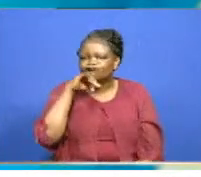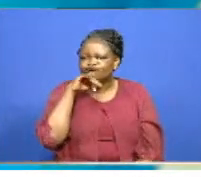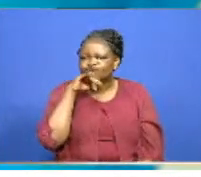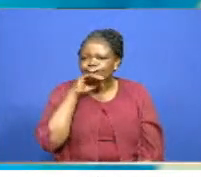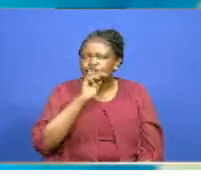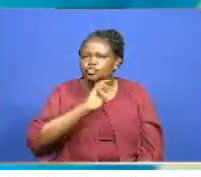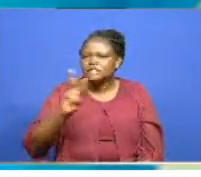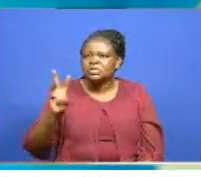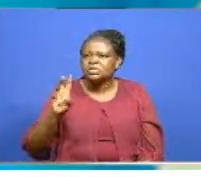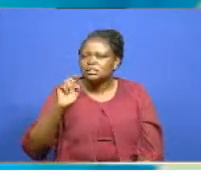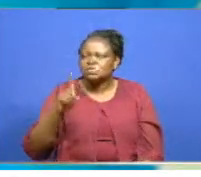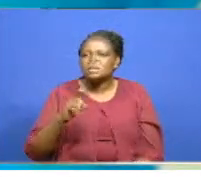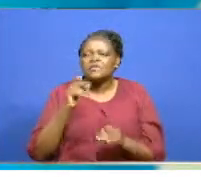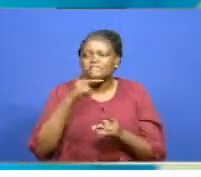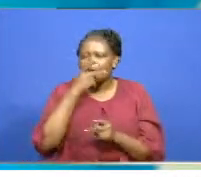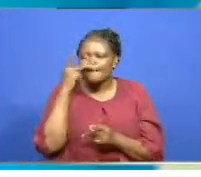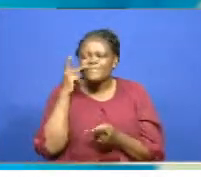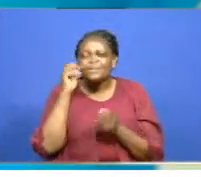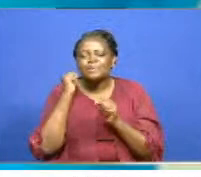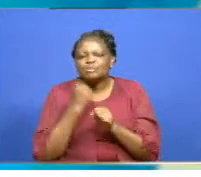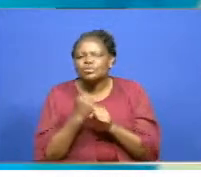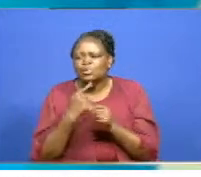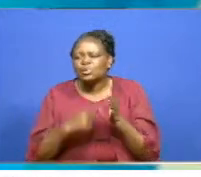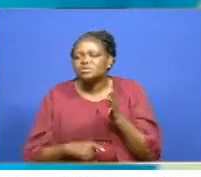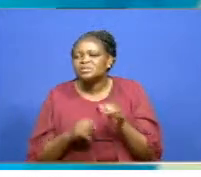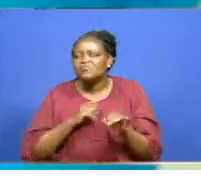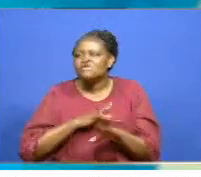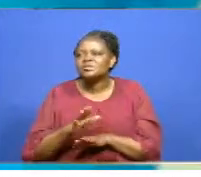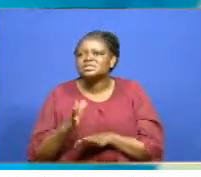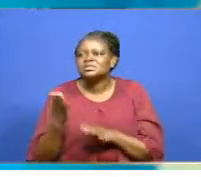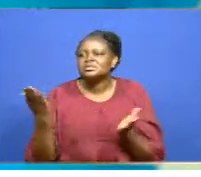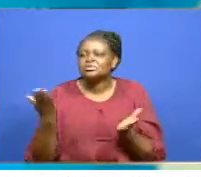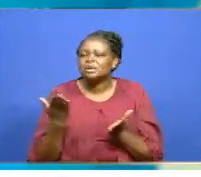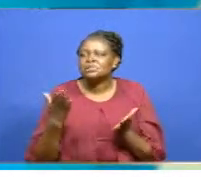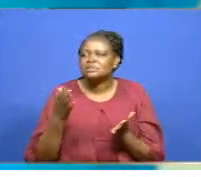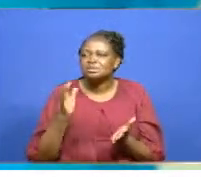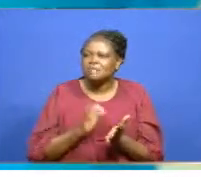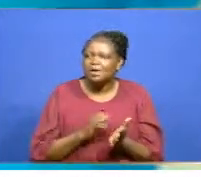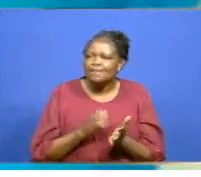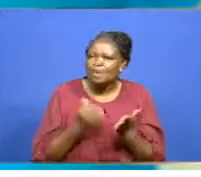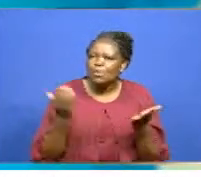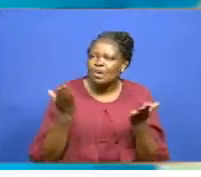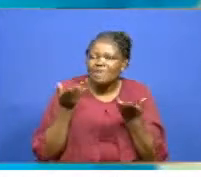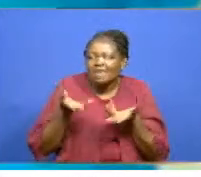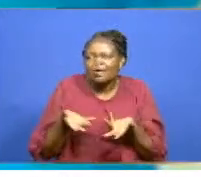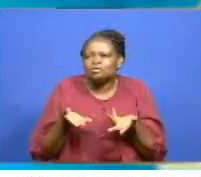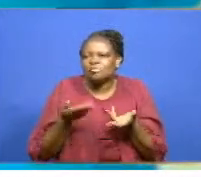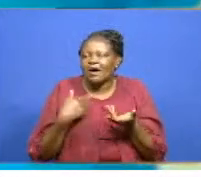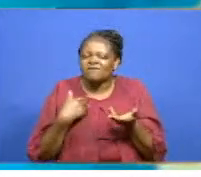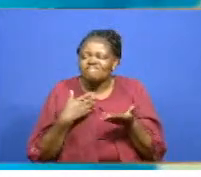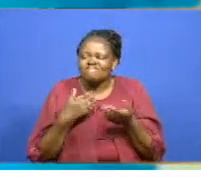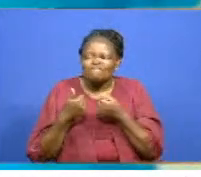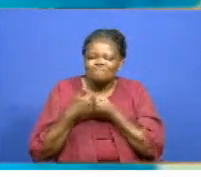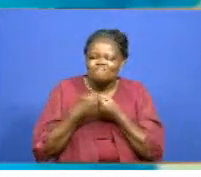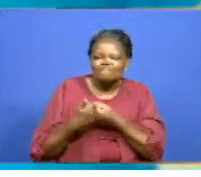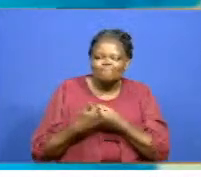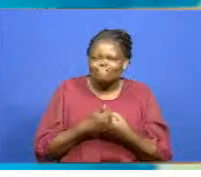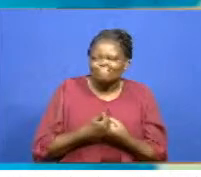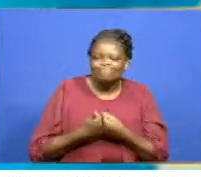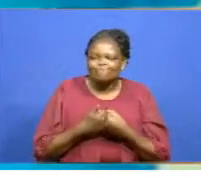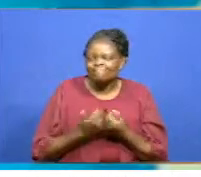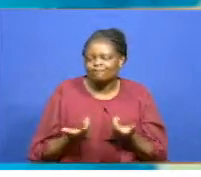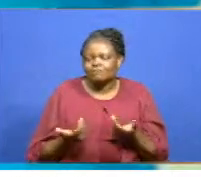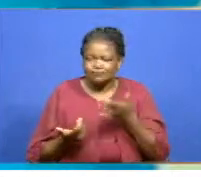magharibi. Kama ni Kalonzo Musyoka, atafanya aje influence yake Ukambani, ambayo sahihi inaonekana kuwa inataka